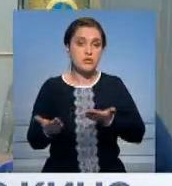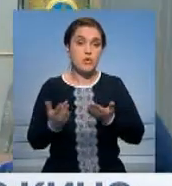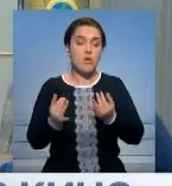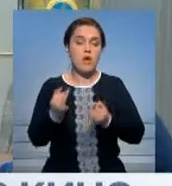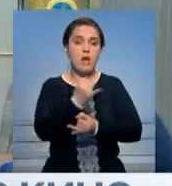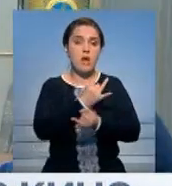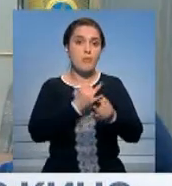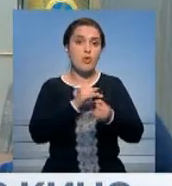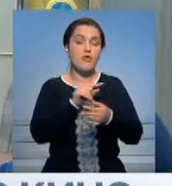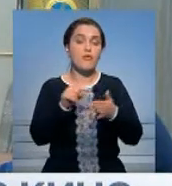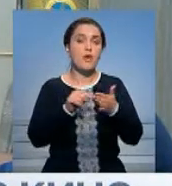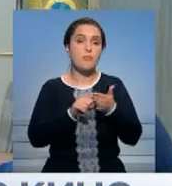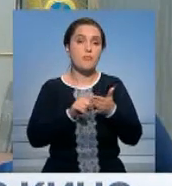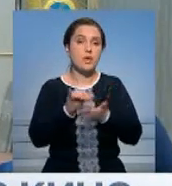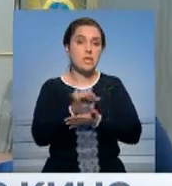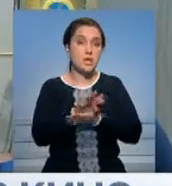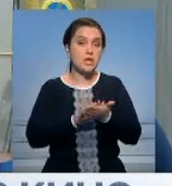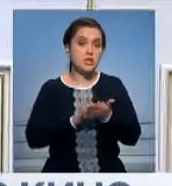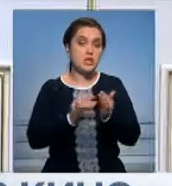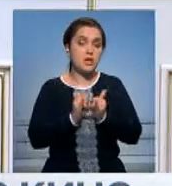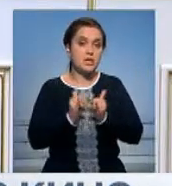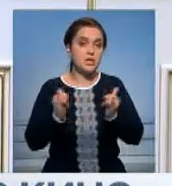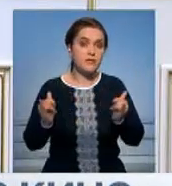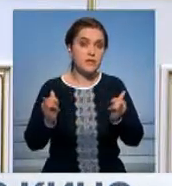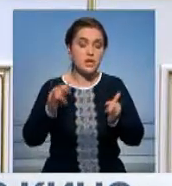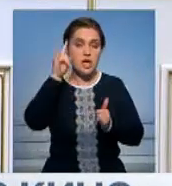вопросы дальнейшего развития казахстанского кино.